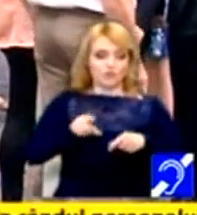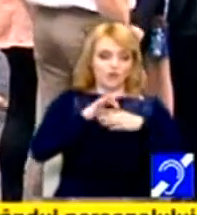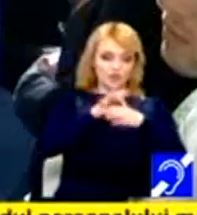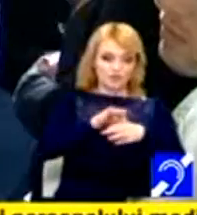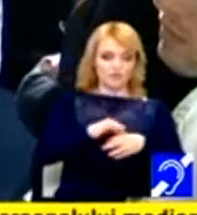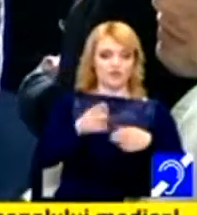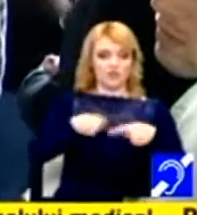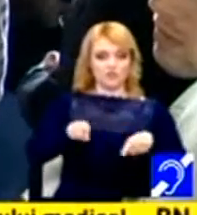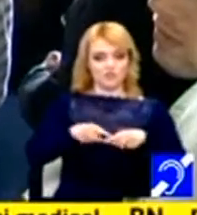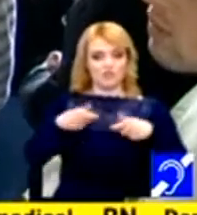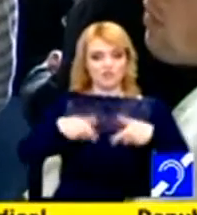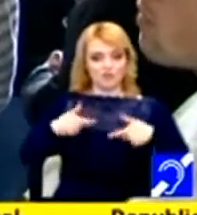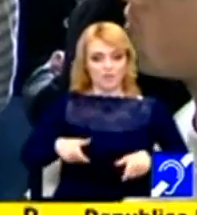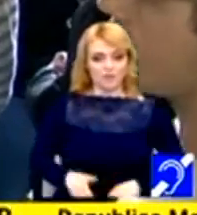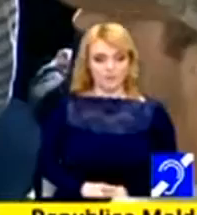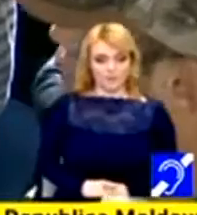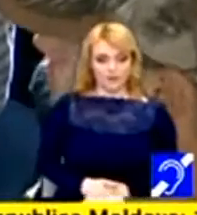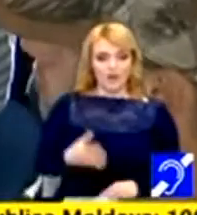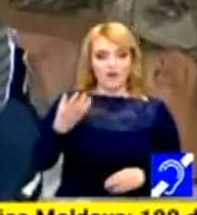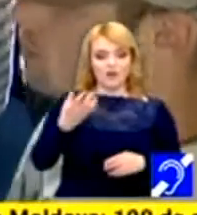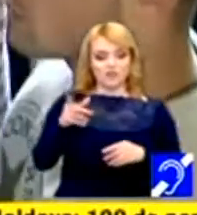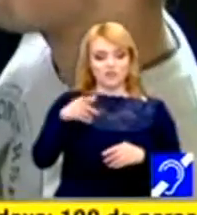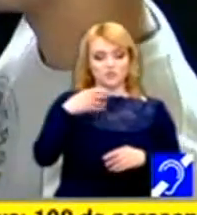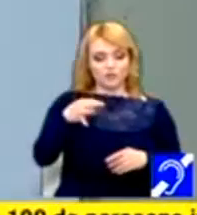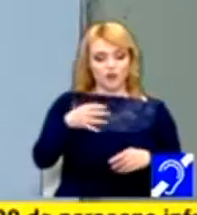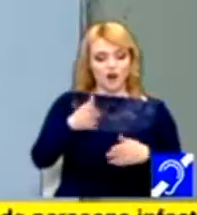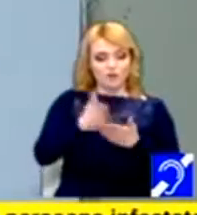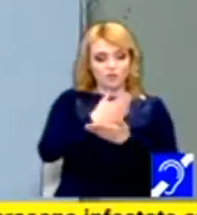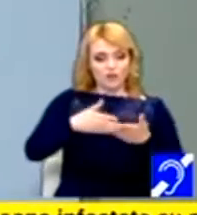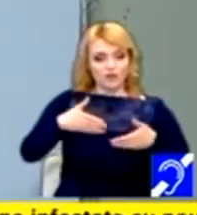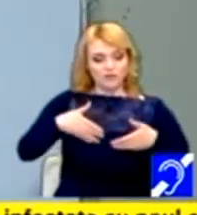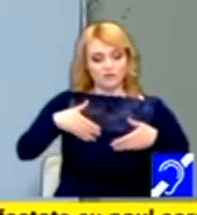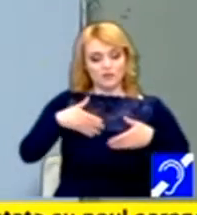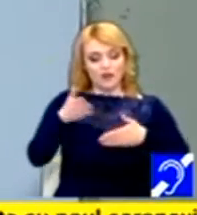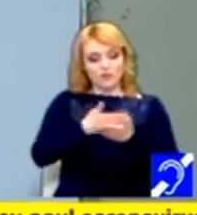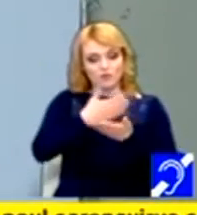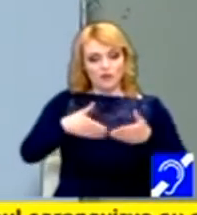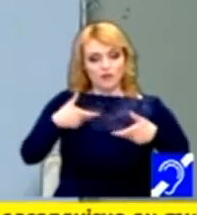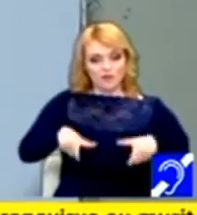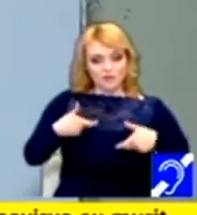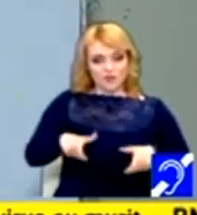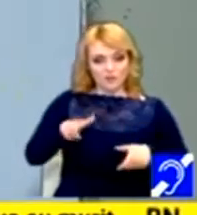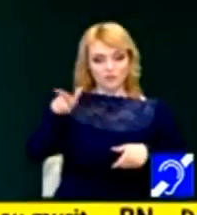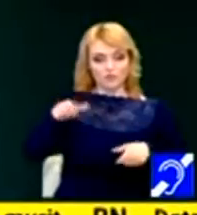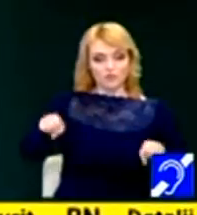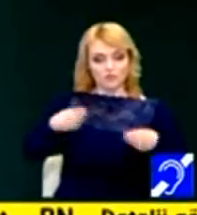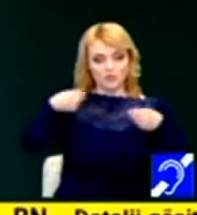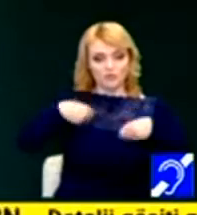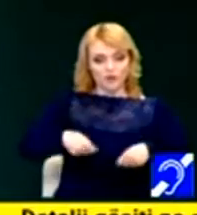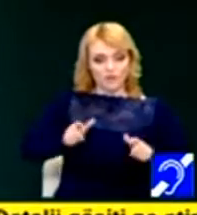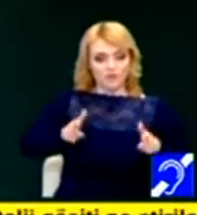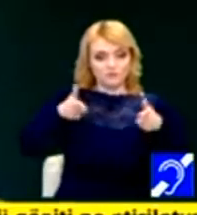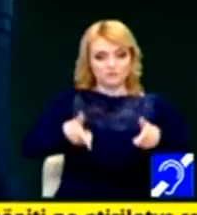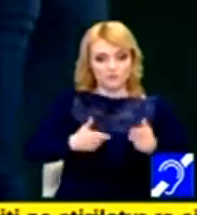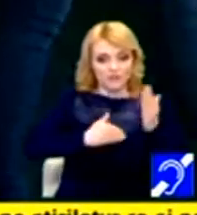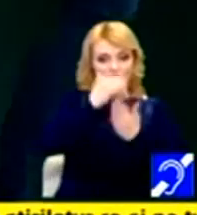maturitate. În textul petiției se menționează că anularea bacalaureatului încalcă dreptul tinerilor la admiterea în învățământul superior